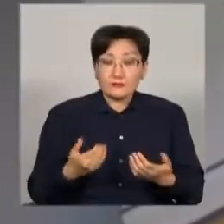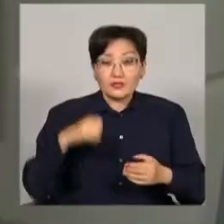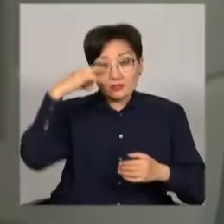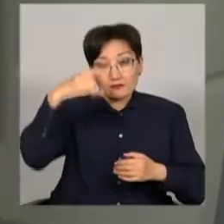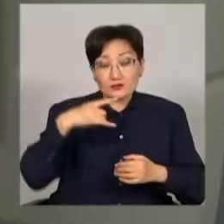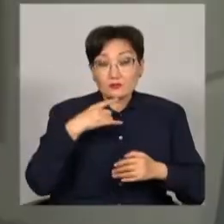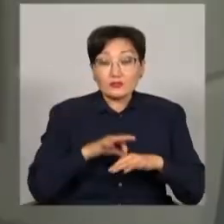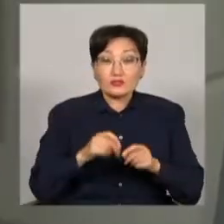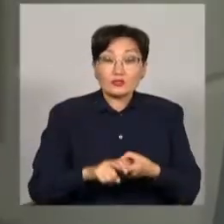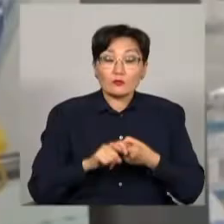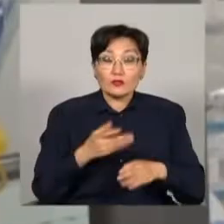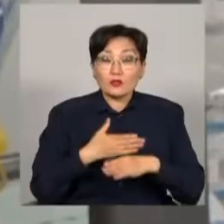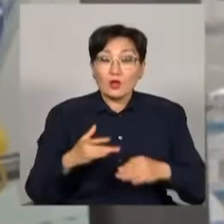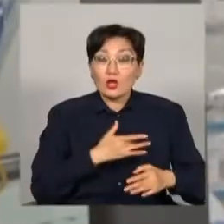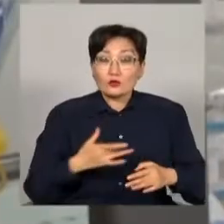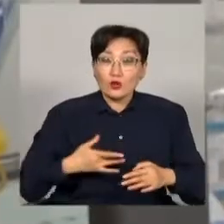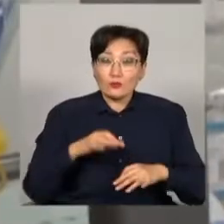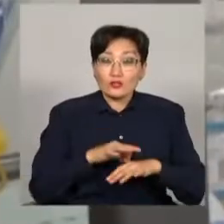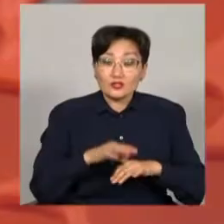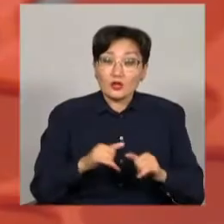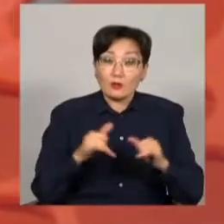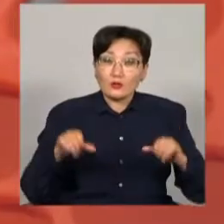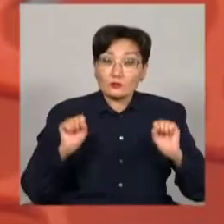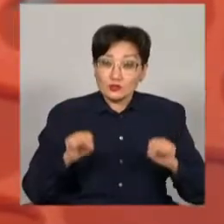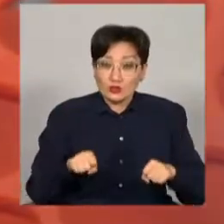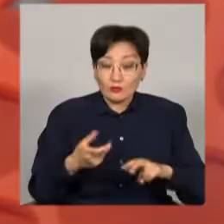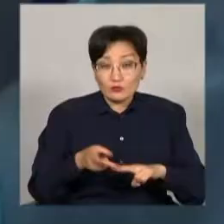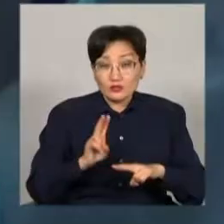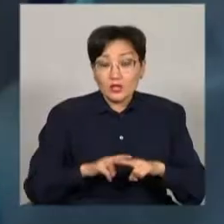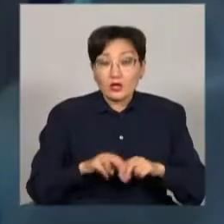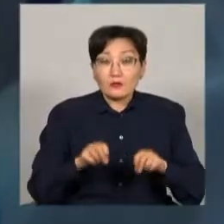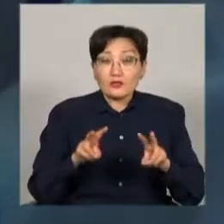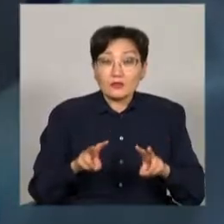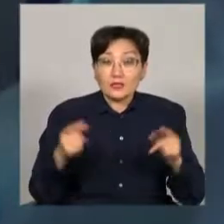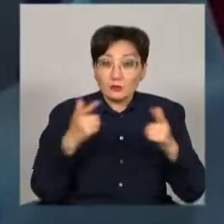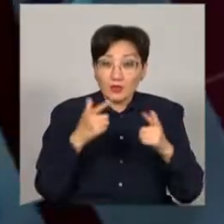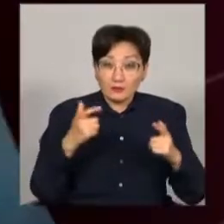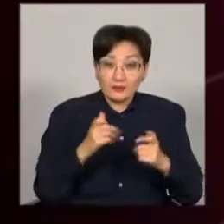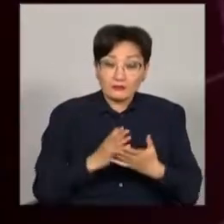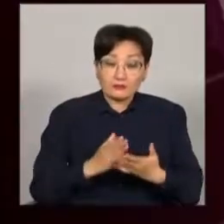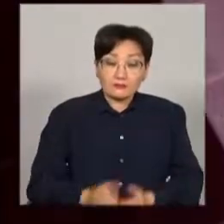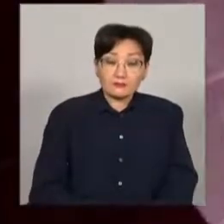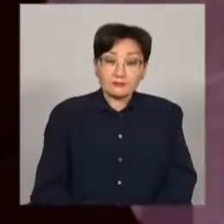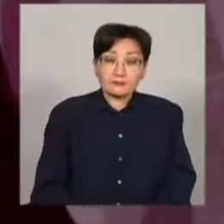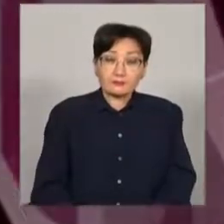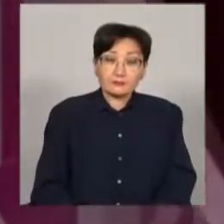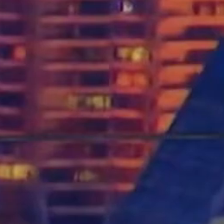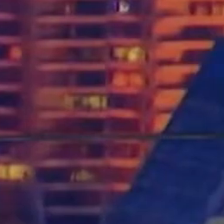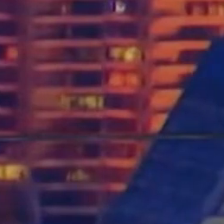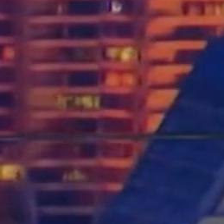Елімізде коронавирустан кейін туберкулез ауруы өршіп кетуі мүмкін. Бұл жайында мамандар мәлімдеді.